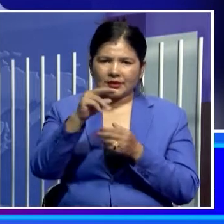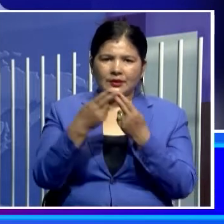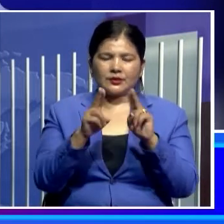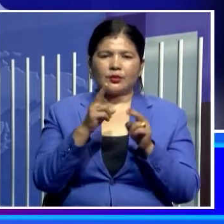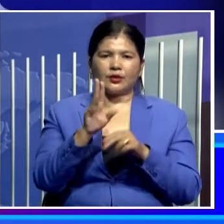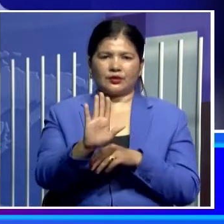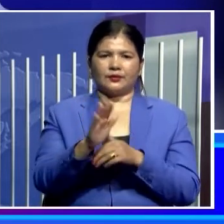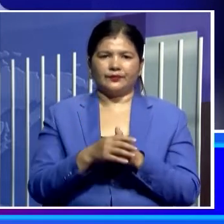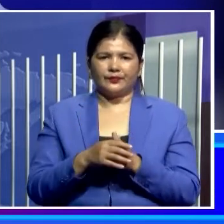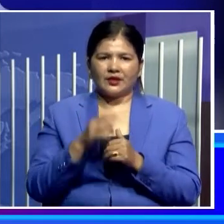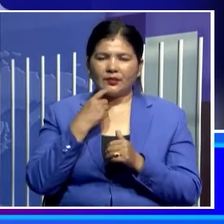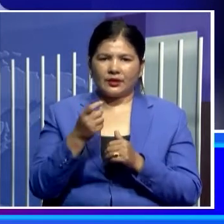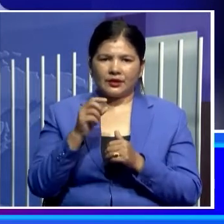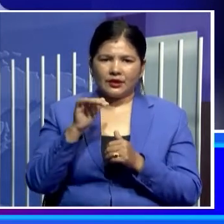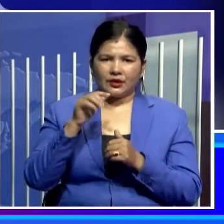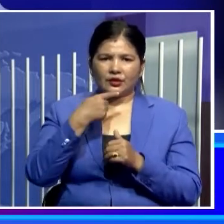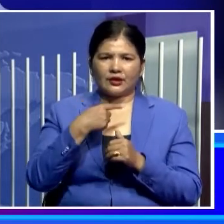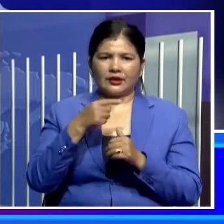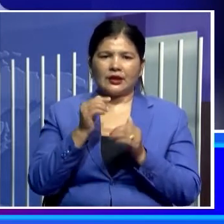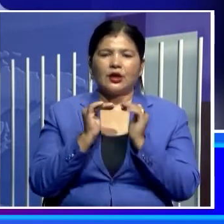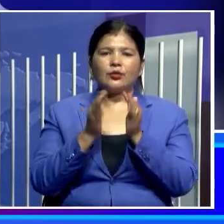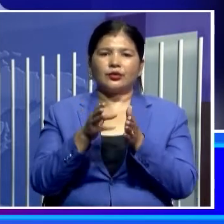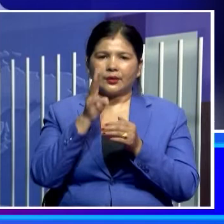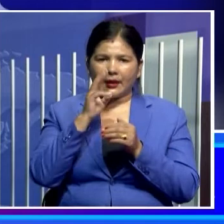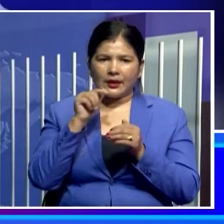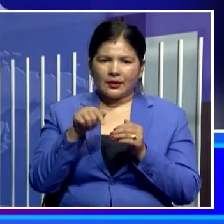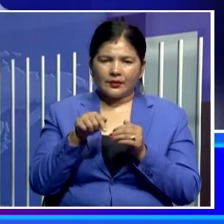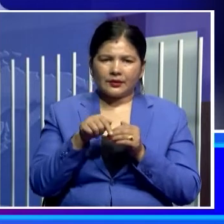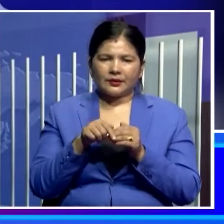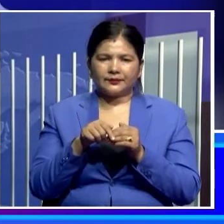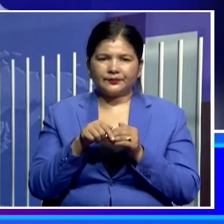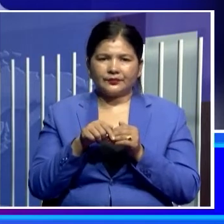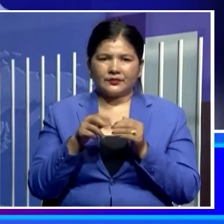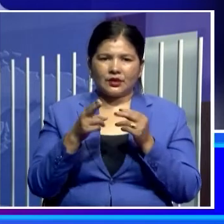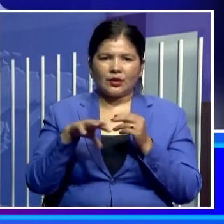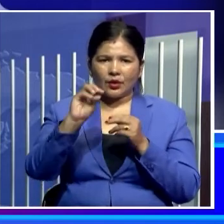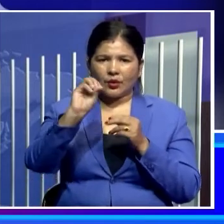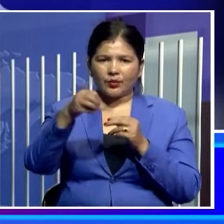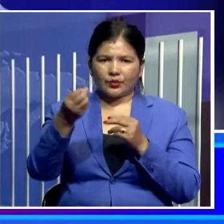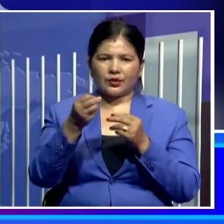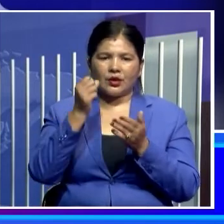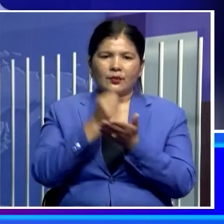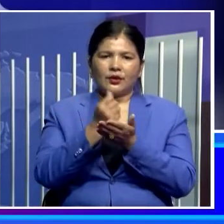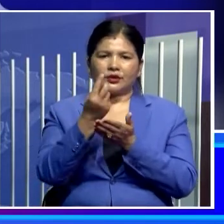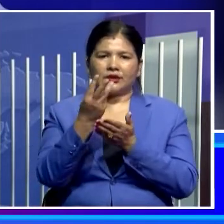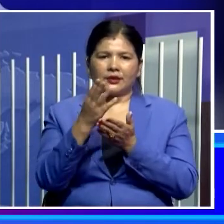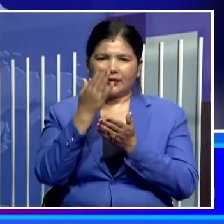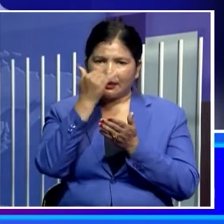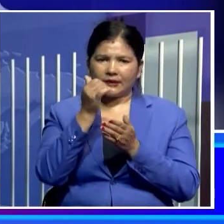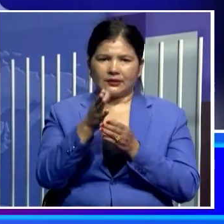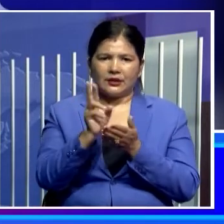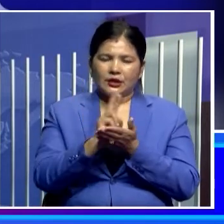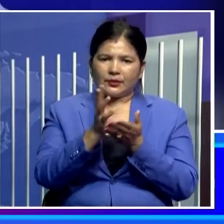सार्वजनिक भएको छ भने नरेनापुरमा भर्खरै पुनः मतगणना भइरहेको कारणले गर्दा